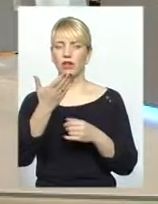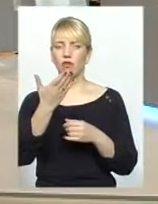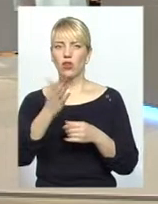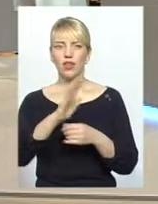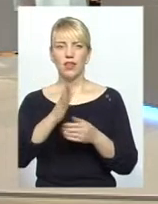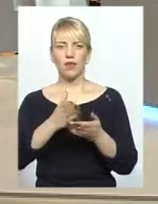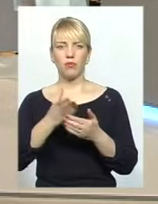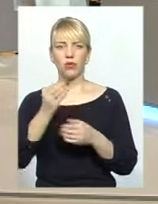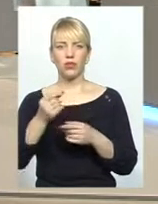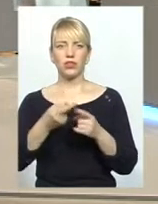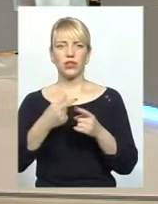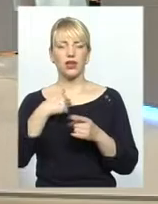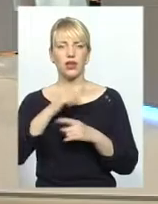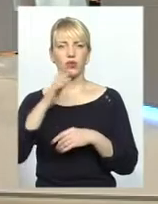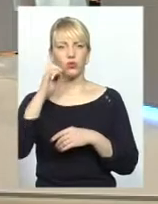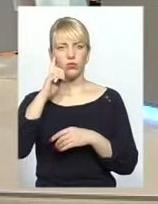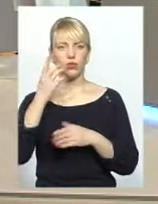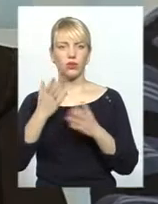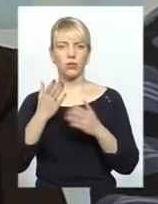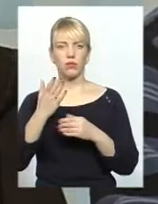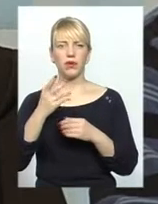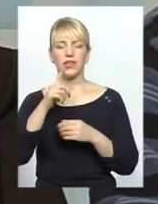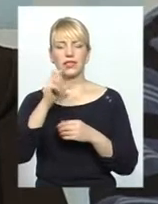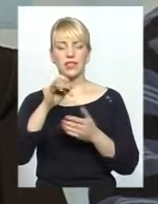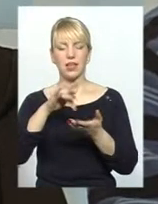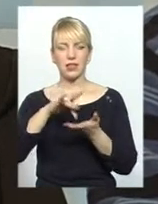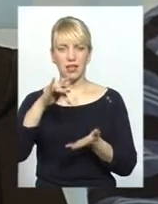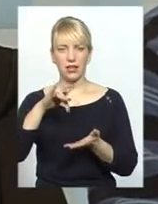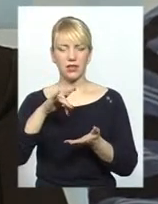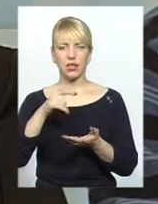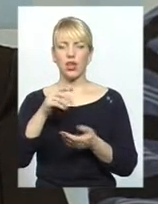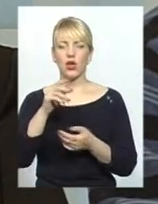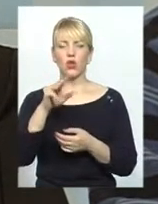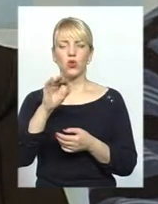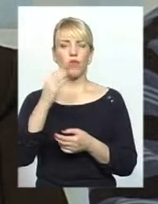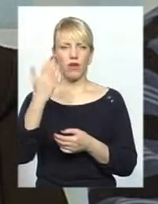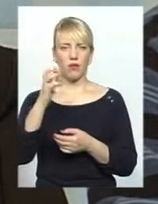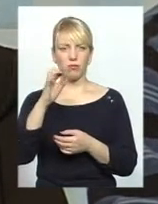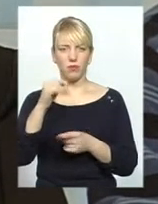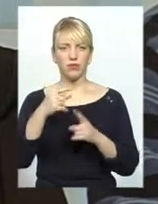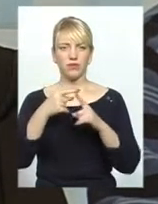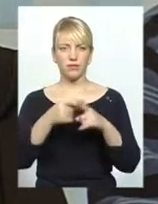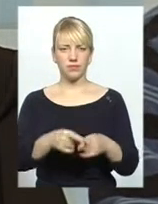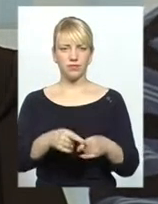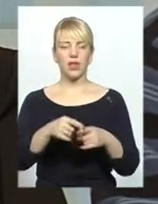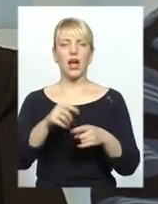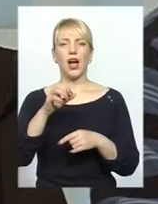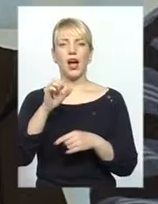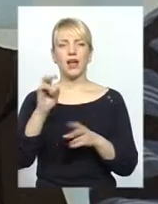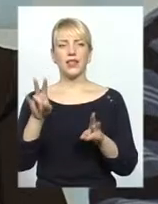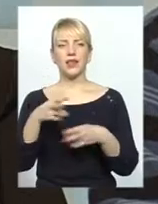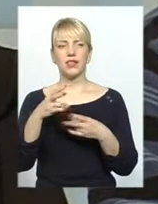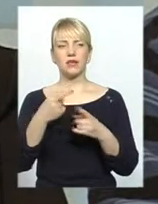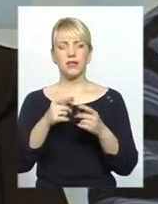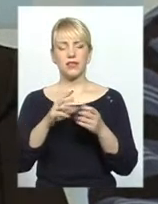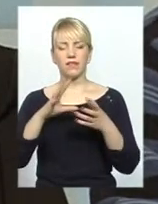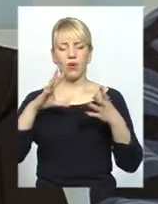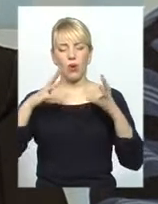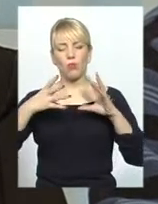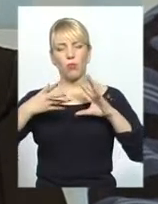ваша громада звернулася за центр, то вам би не пішли би на зустріч чи не зробили. Тому не треба це обобщати, не